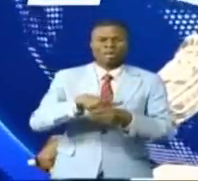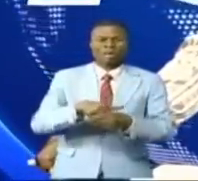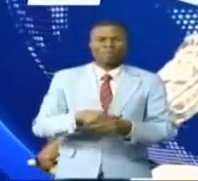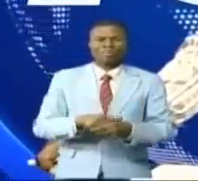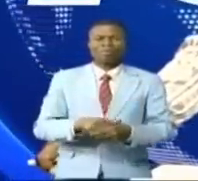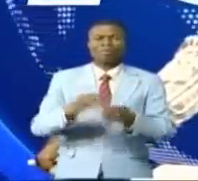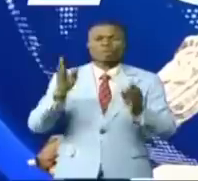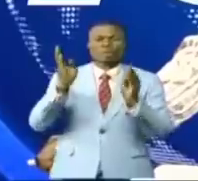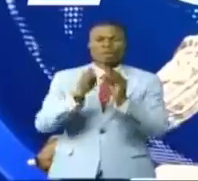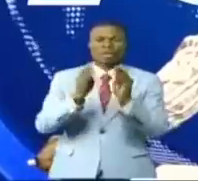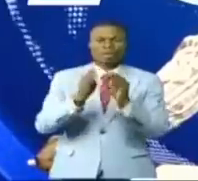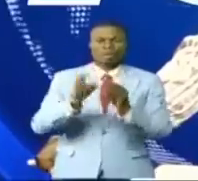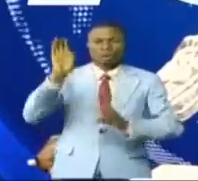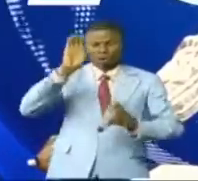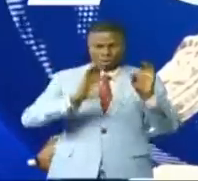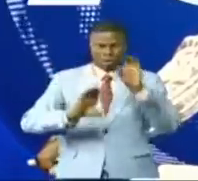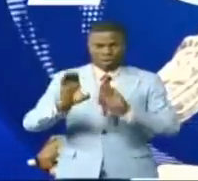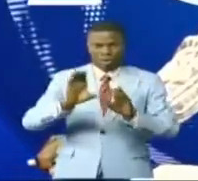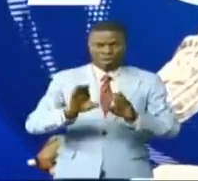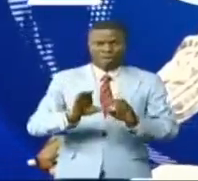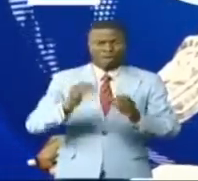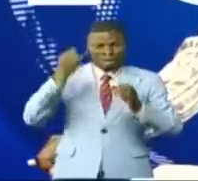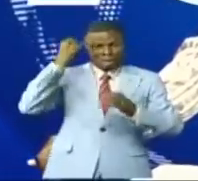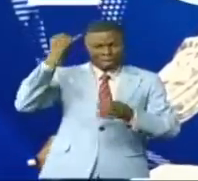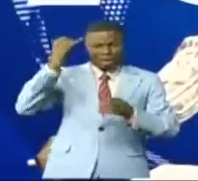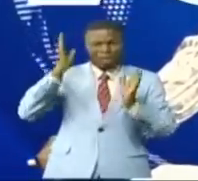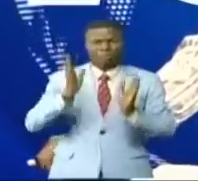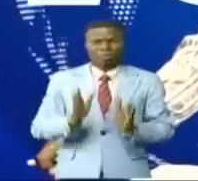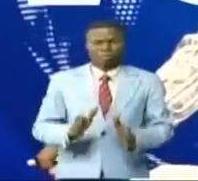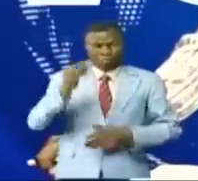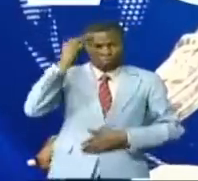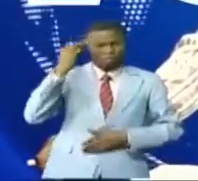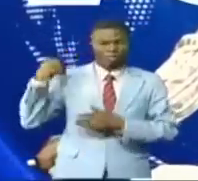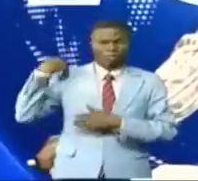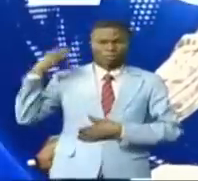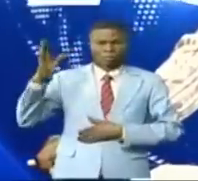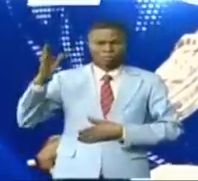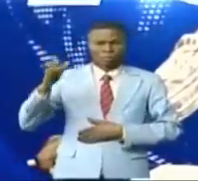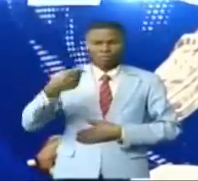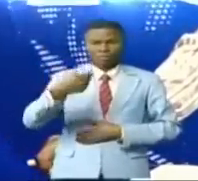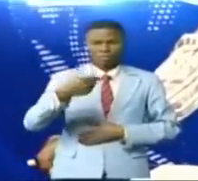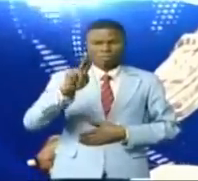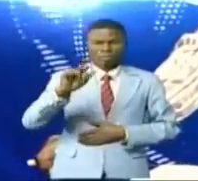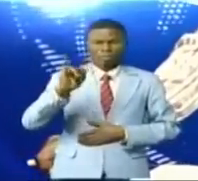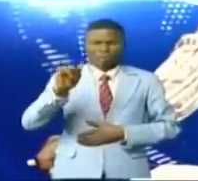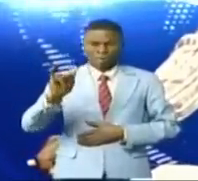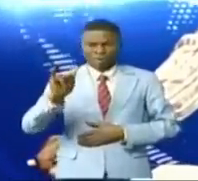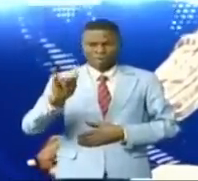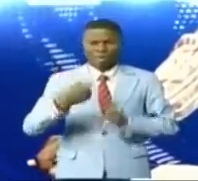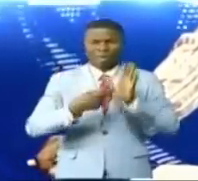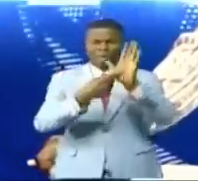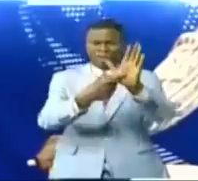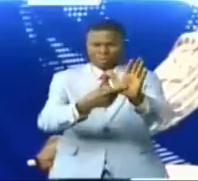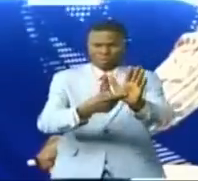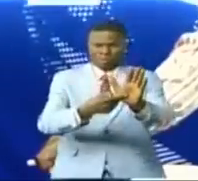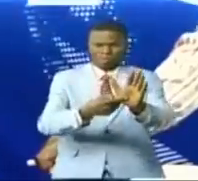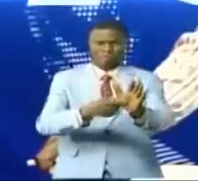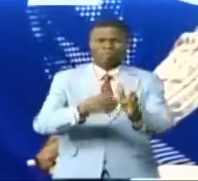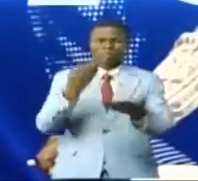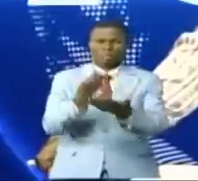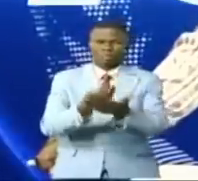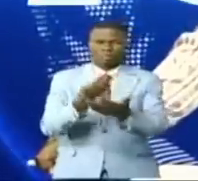d'une matinée scientifique. Son initiateur, le ministre d'État Guy Luando Mboyo, a présenté